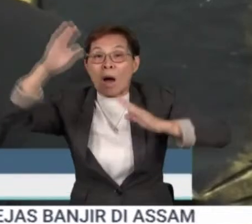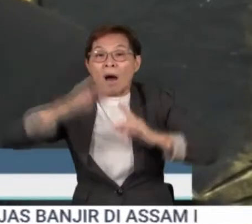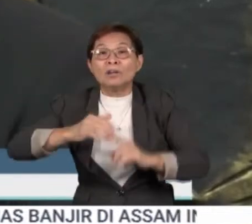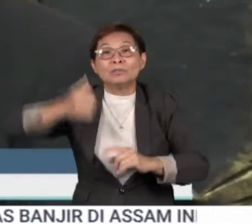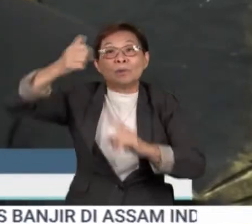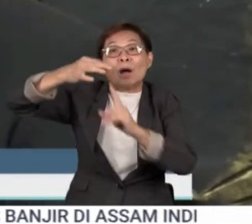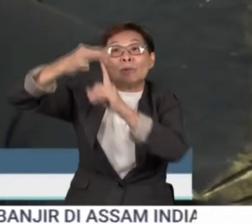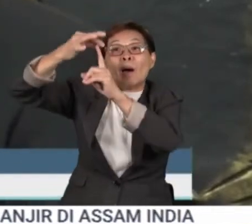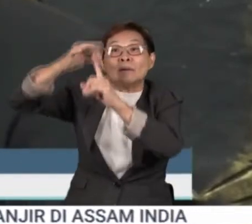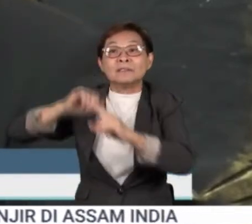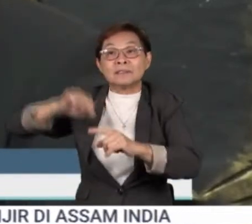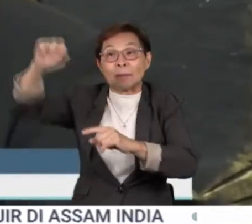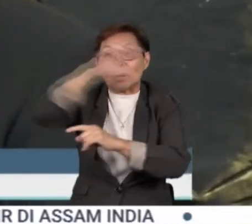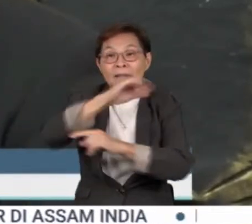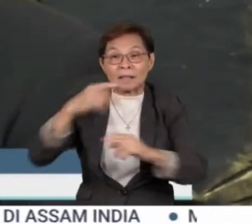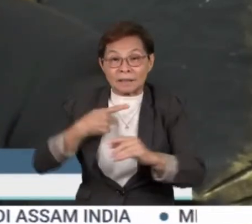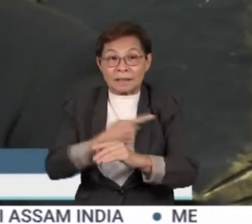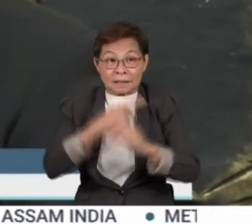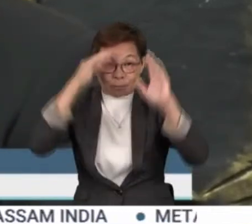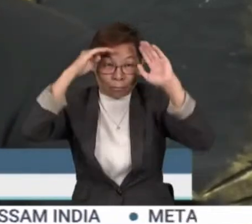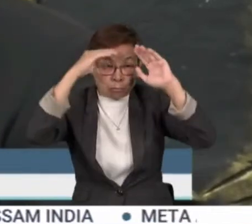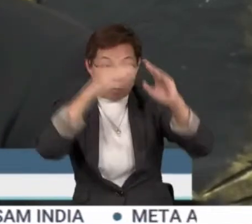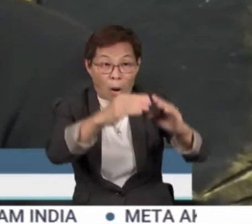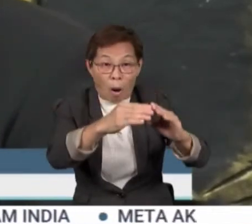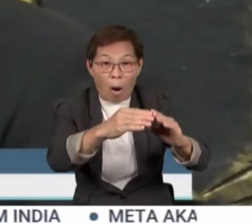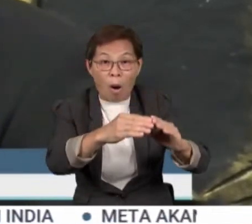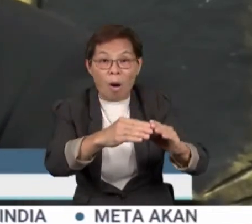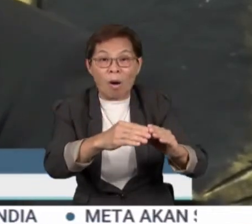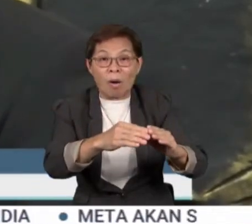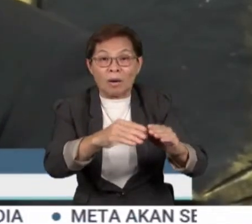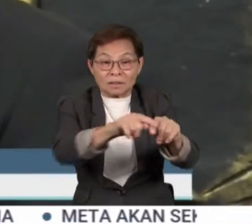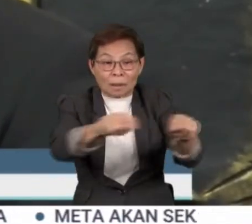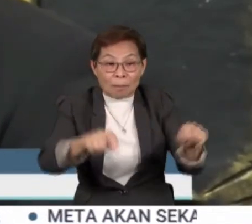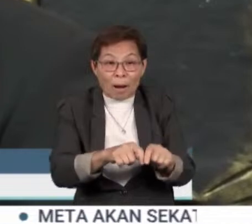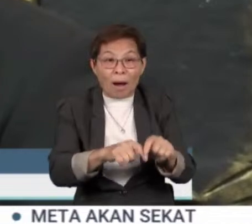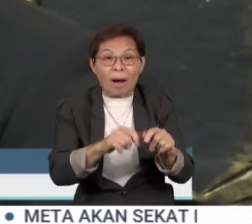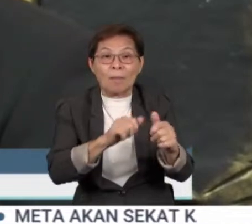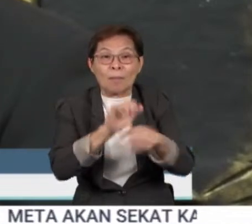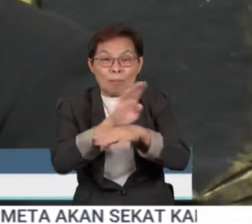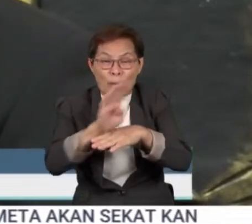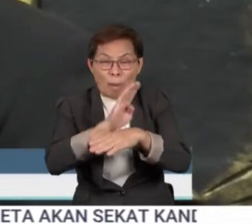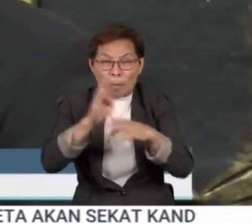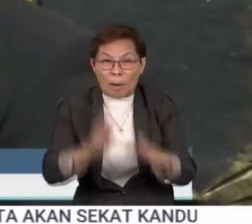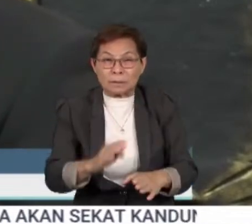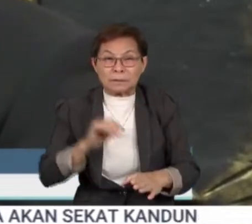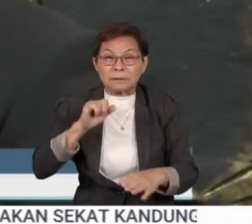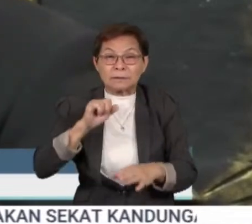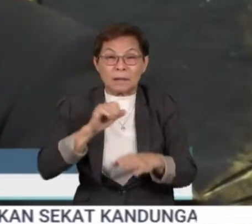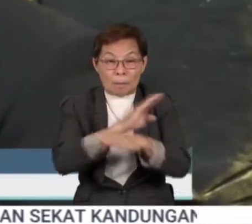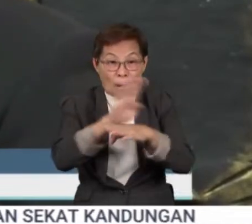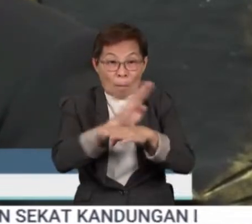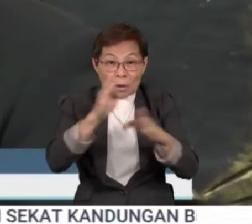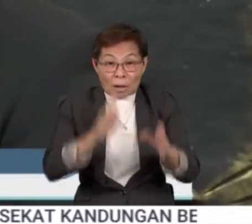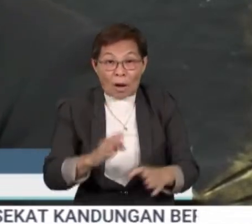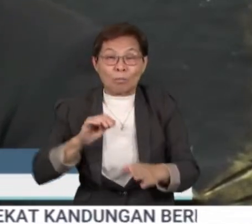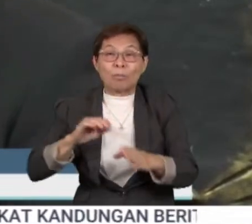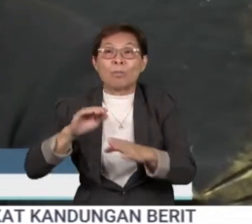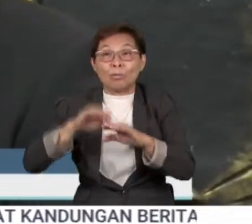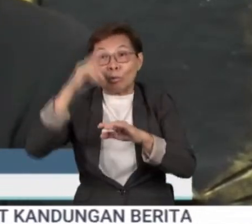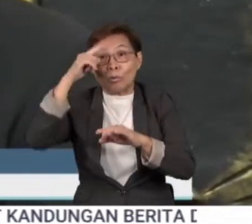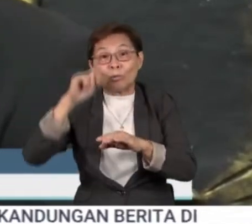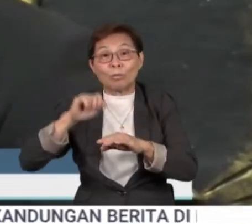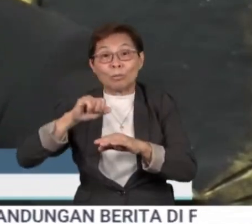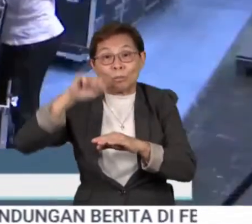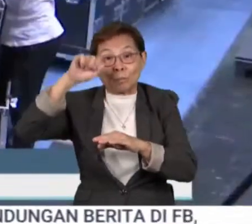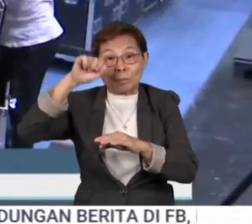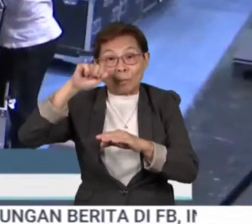di Sabah. Selain kita memberi platform kepada penggiat seni tradisi Sabah untuk mengembangkan bakat dan karya